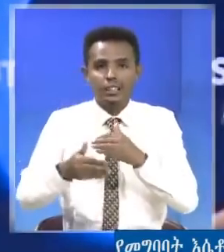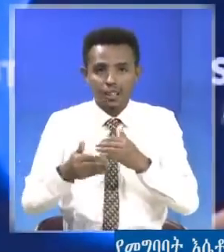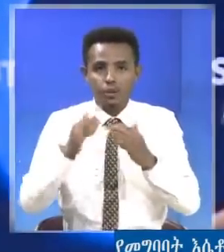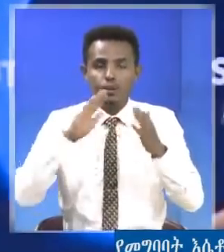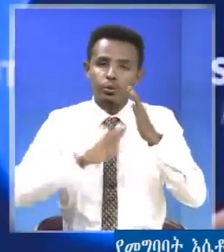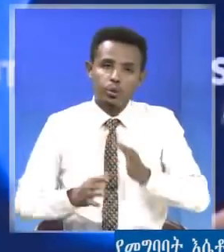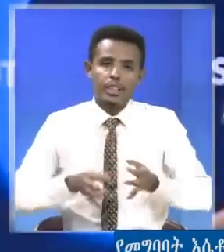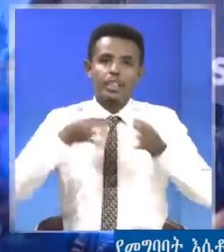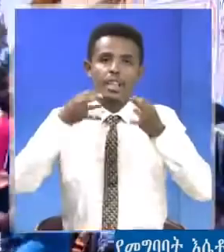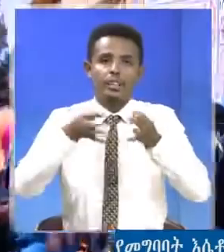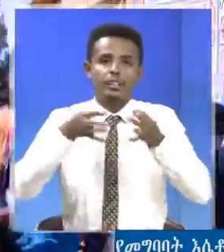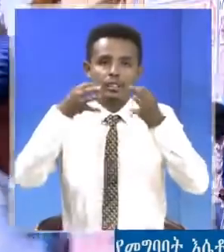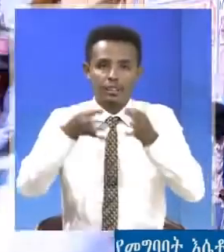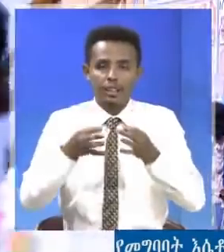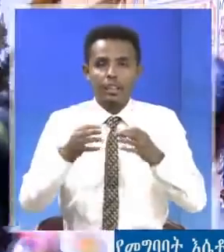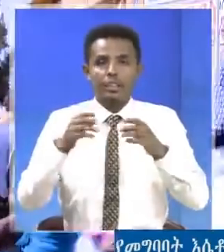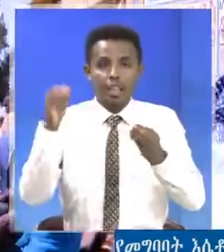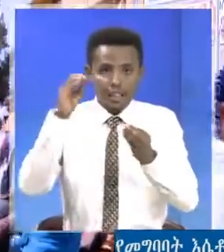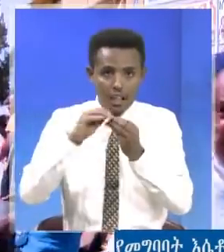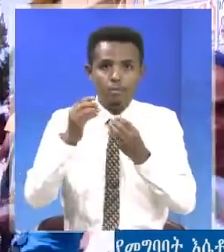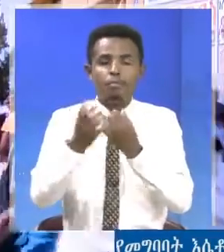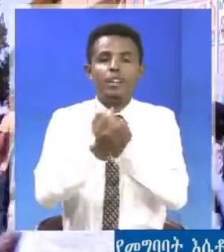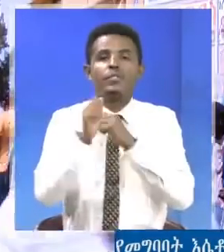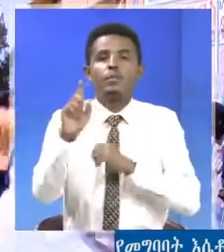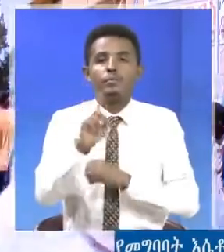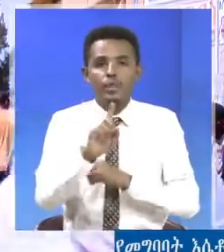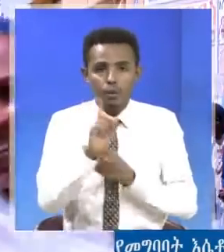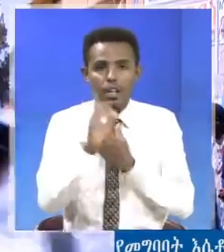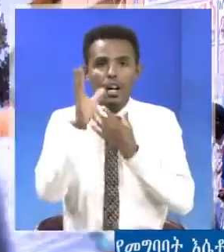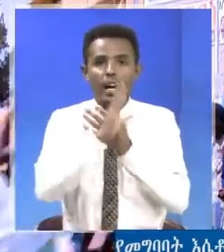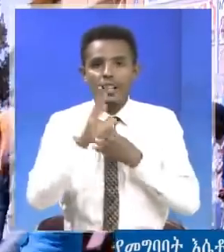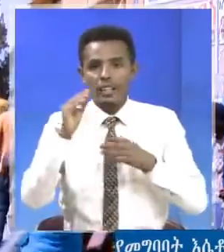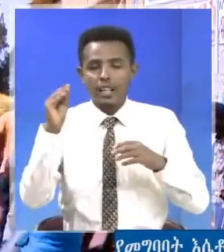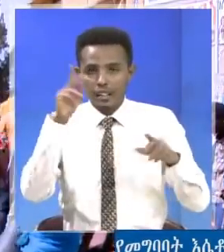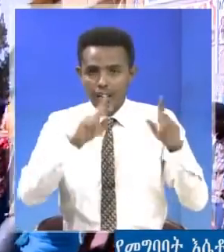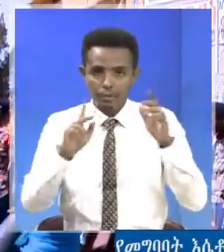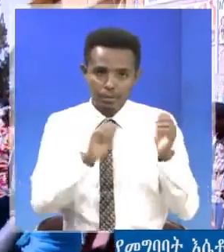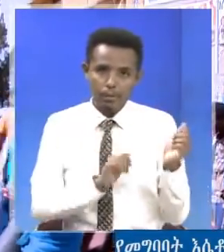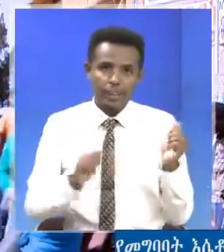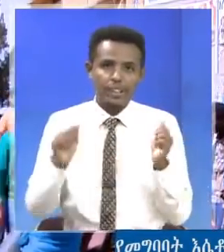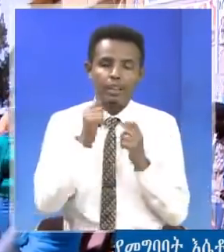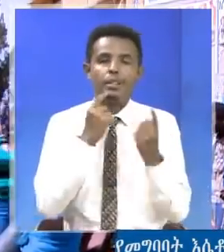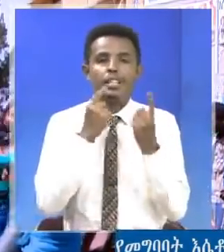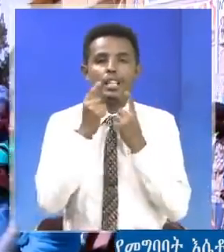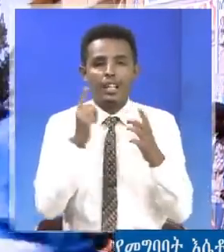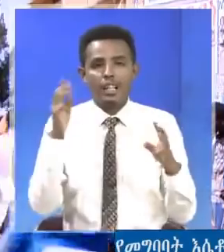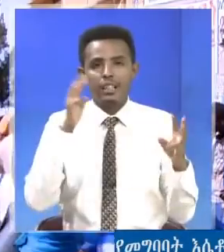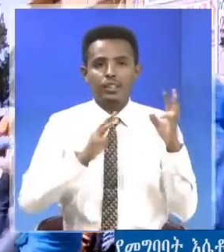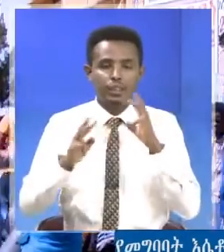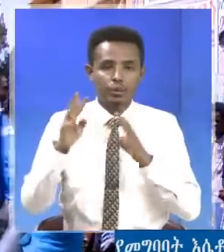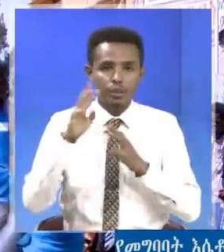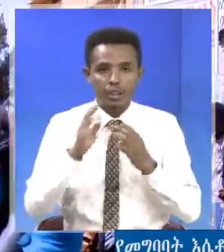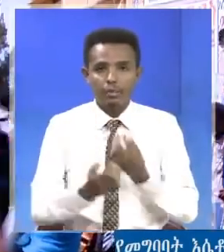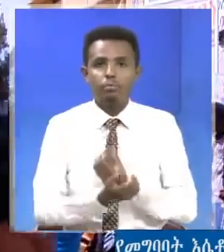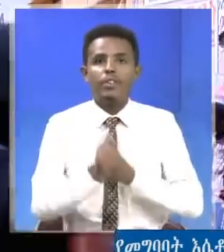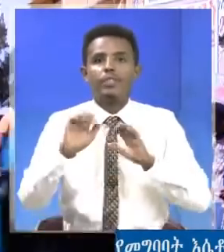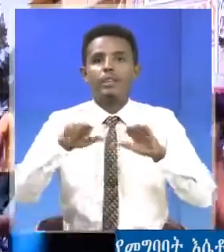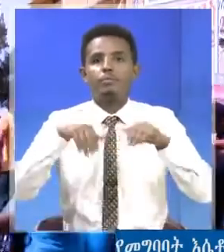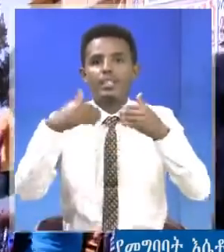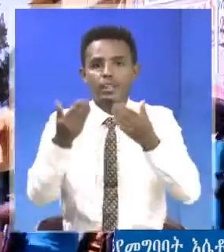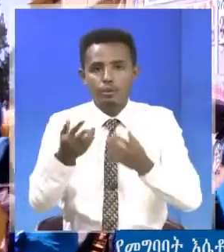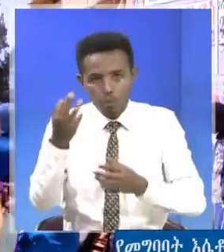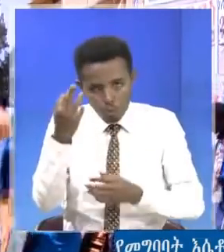ያስረክባል። የዱላ አቀበበን ነው። ታዲያ መፍትሄው ምን ይሆን? ሀገርና ህዝብን በማስቀደም ተነጋግሮ ለችግሮቻችን መፍትሄ መስጠት